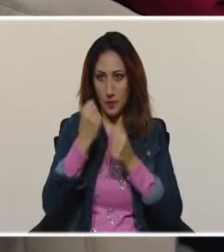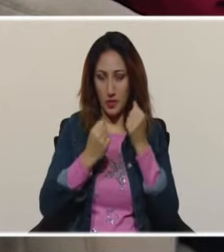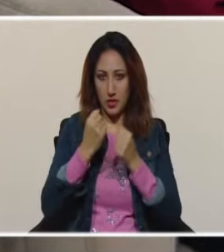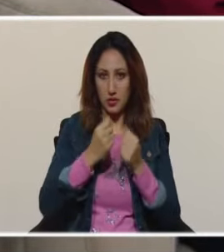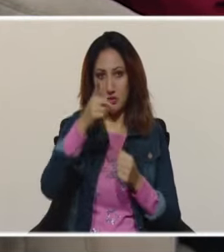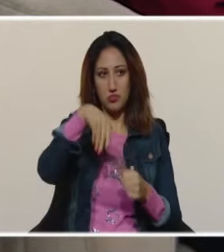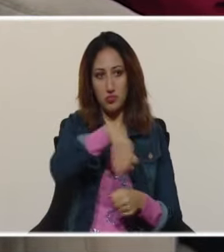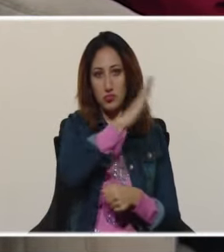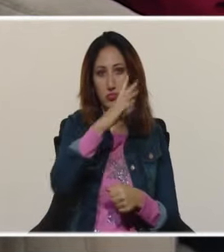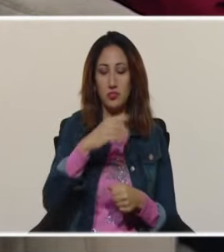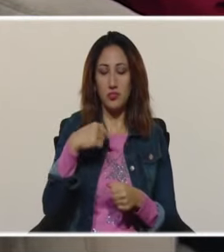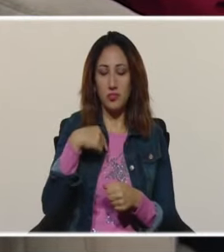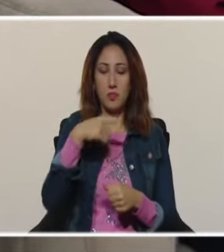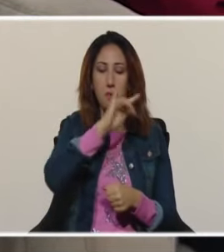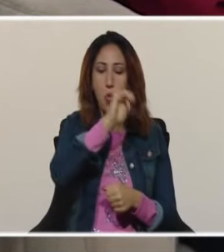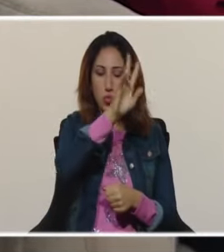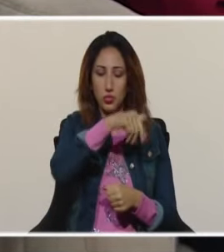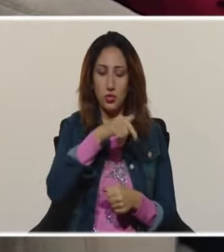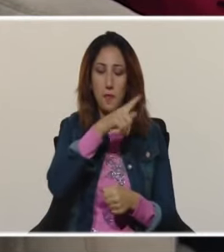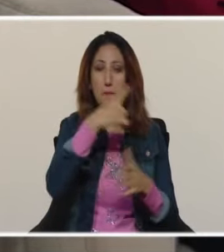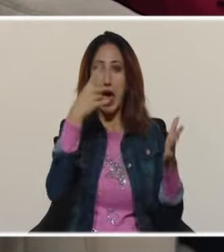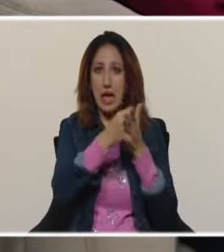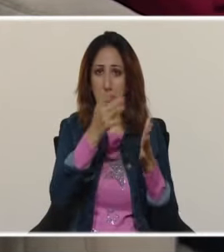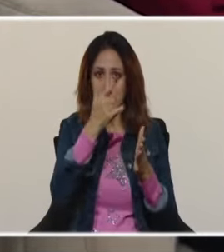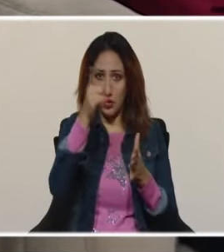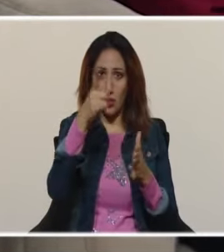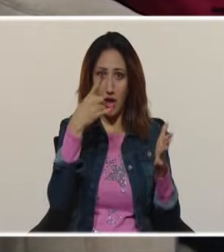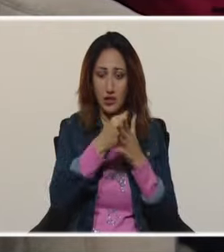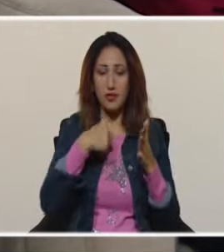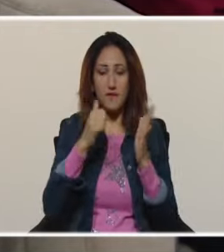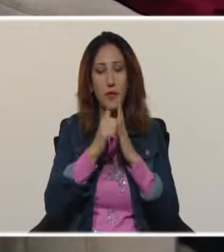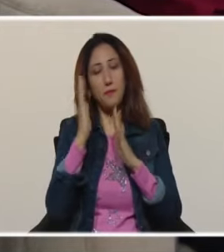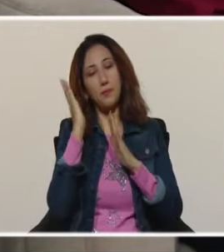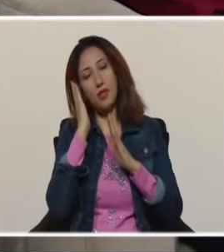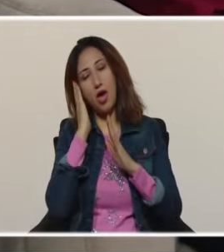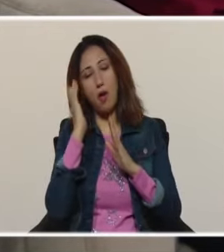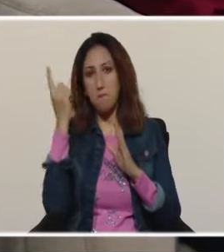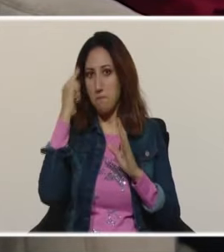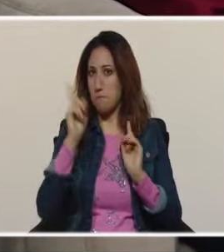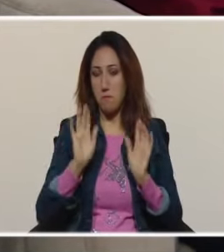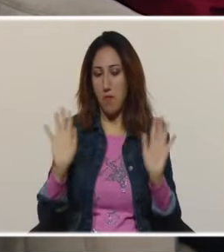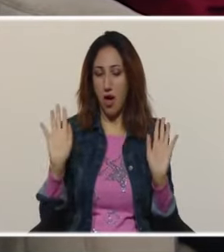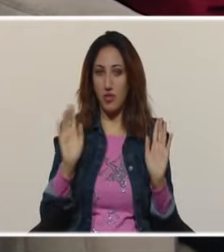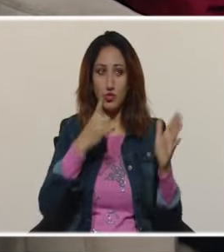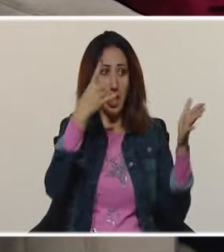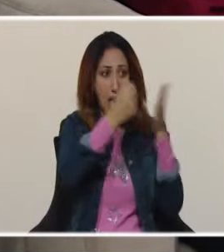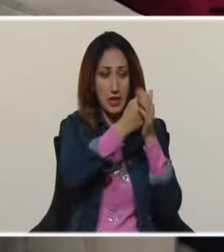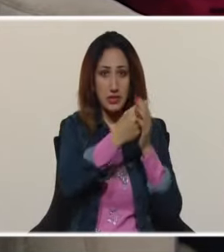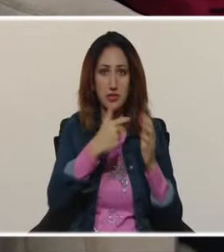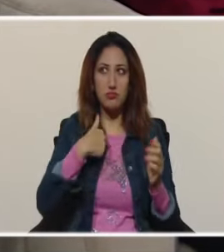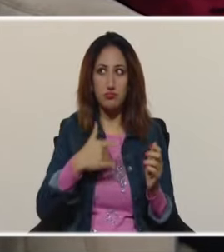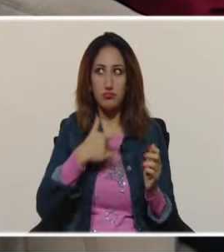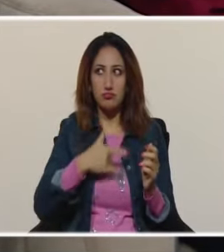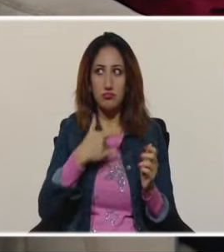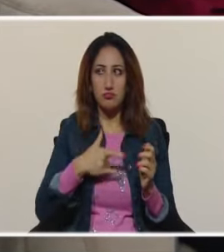بالسياره، يعني كان رايح بيجيب حاجه، فهو عمل حادثه. انا كنت نايم في البيت ساعتها انا ما اعرفش حاجه. هو اول ما عمل حادثه